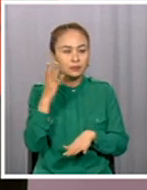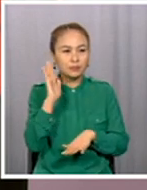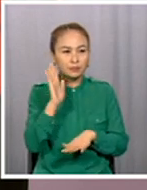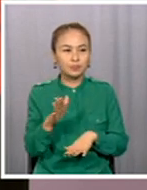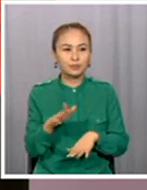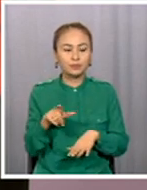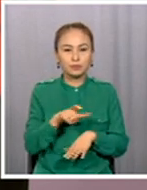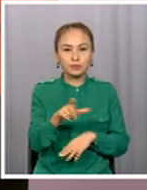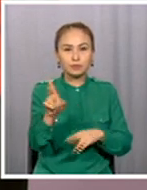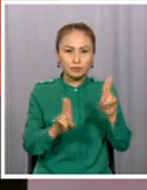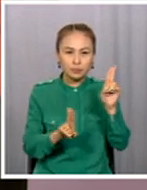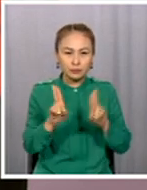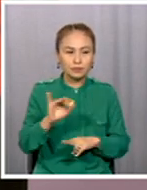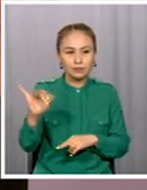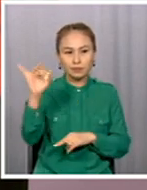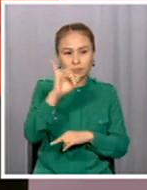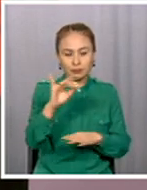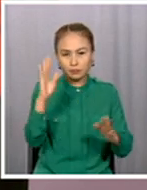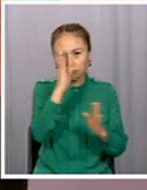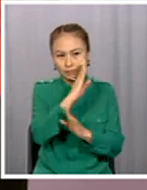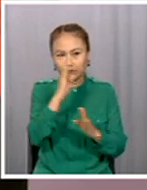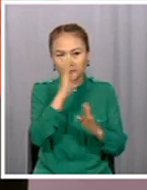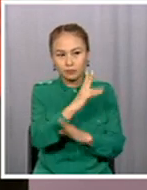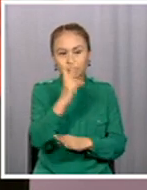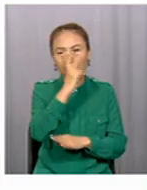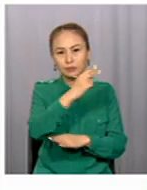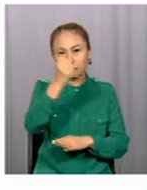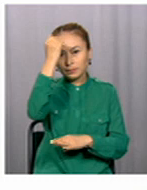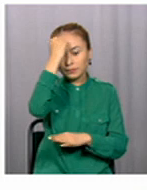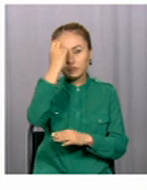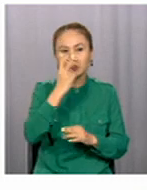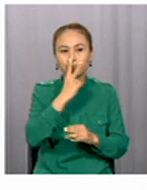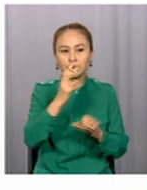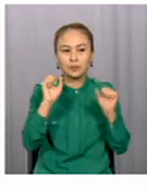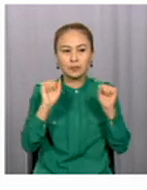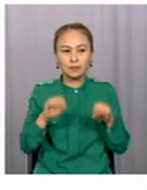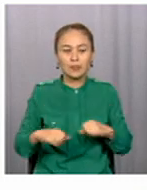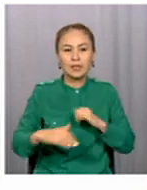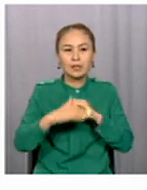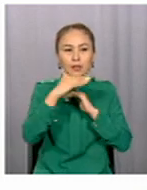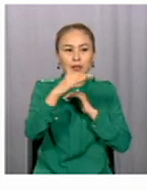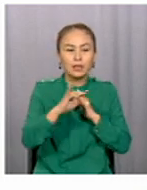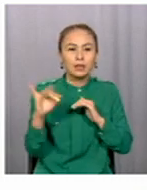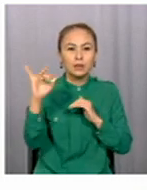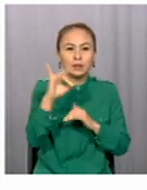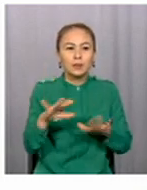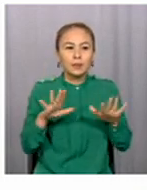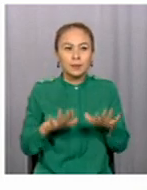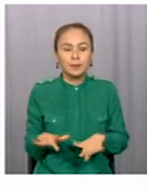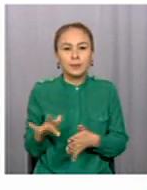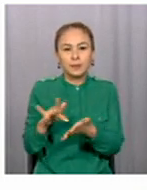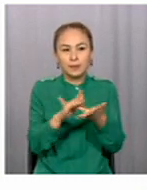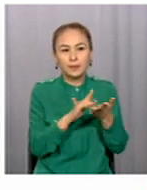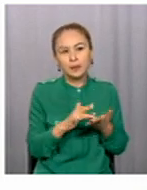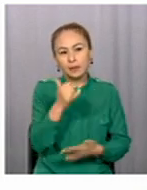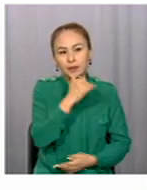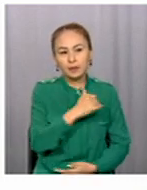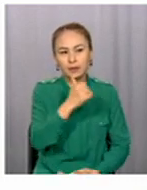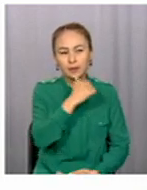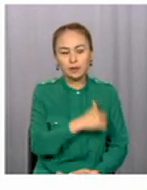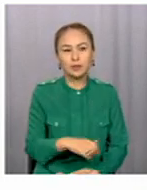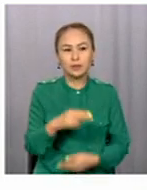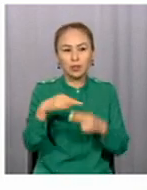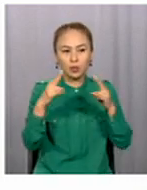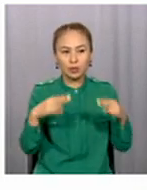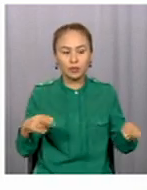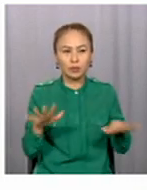жөнекей тарихи және табиғи ескерткіштерді көруге болады. Еліміздегі тарихи жерлерге саяхаттайық. Сәулет